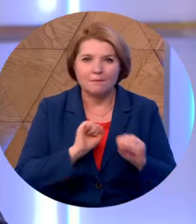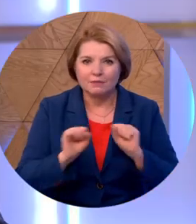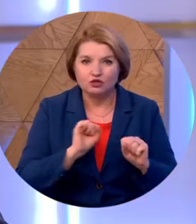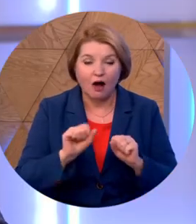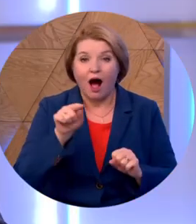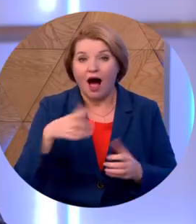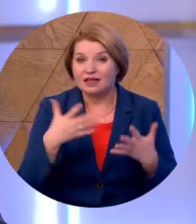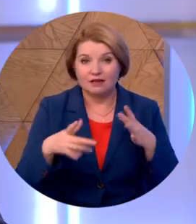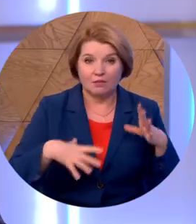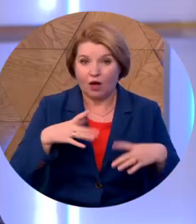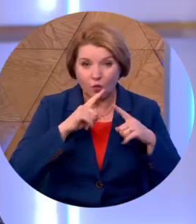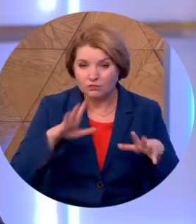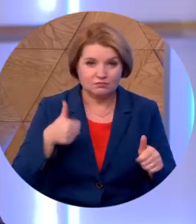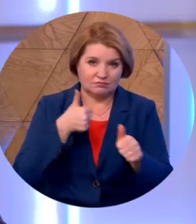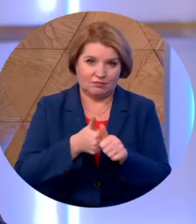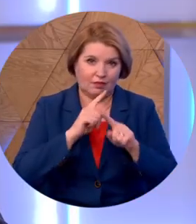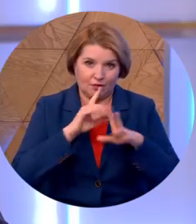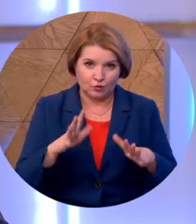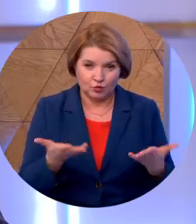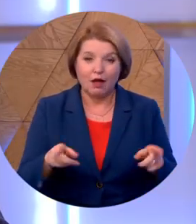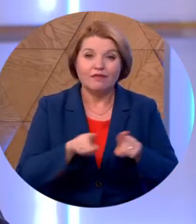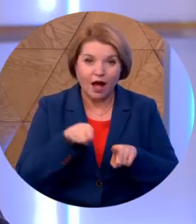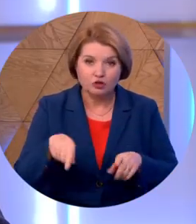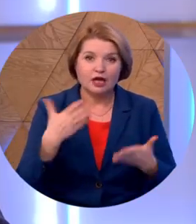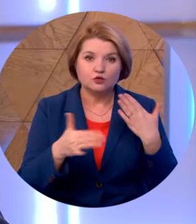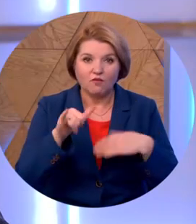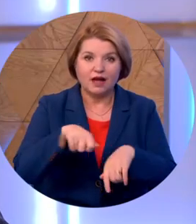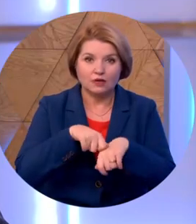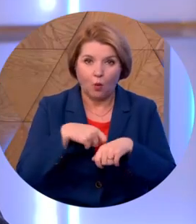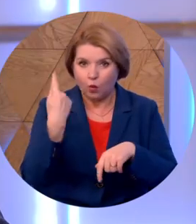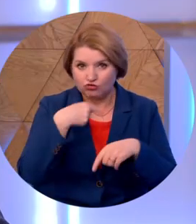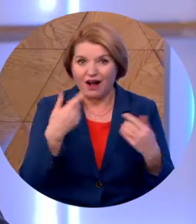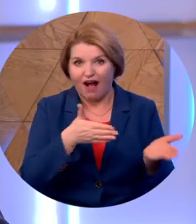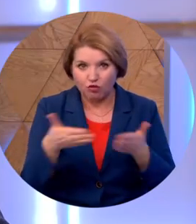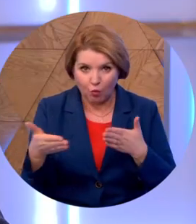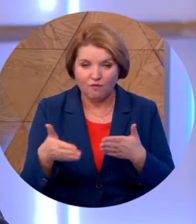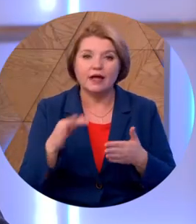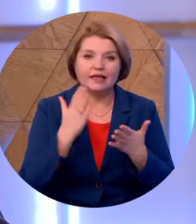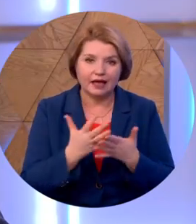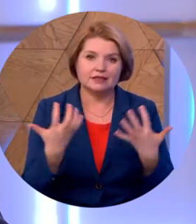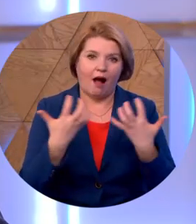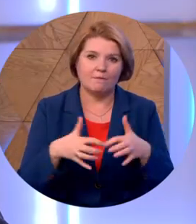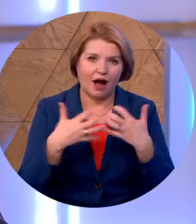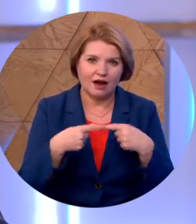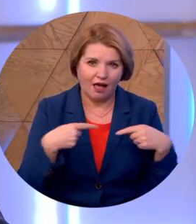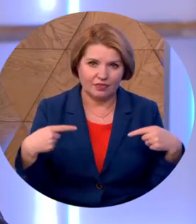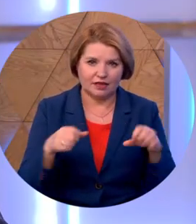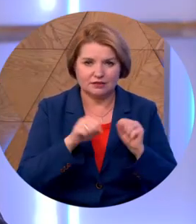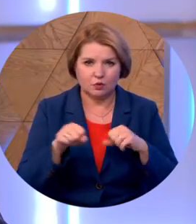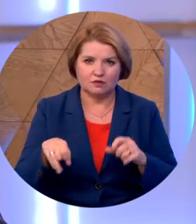подготовленным не получится этого то же самое здесь если кожа готова к такому воздействию то есть аппаратные методы РФ прогрев